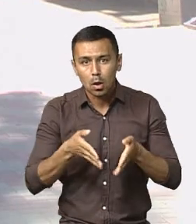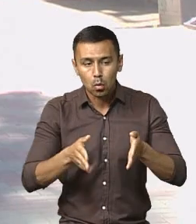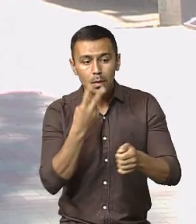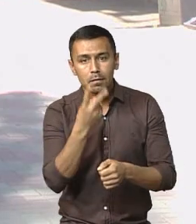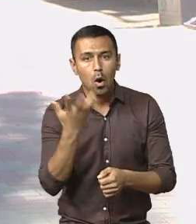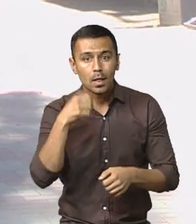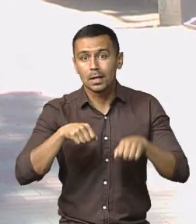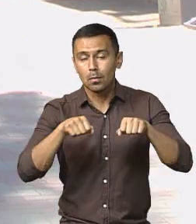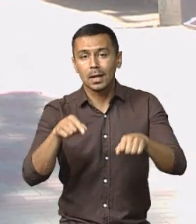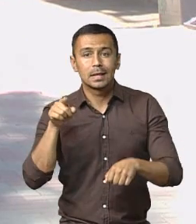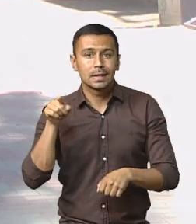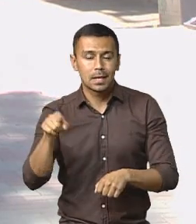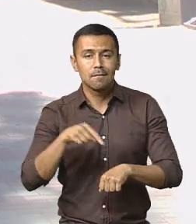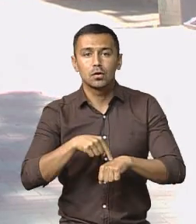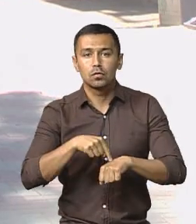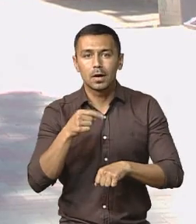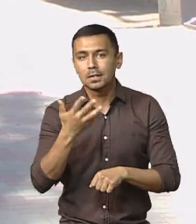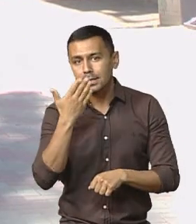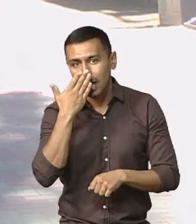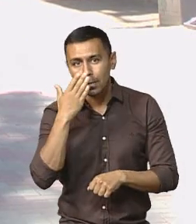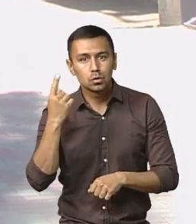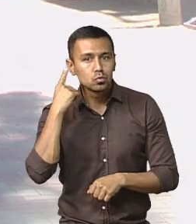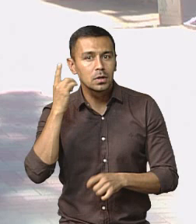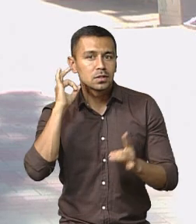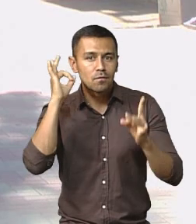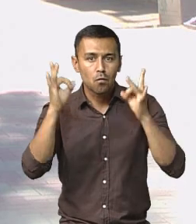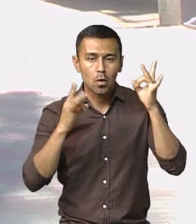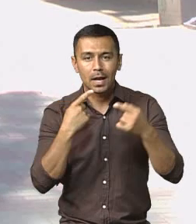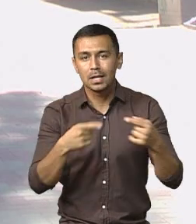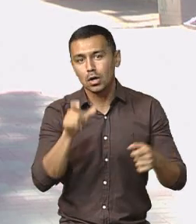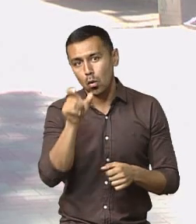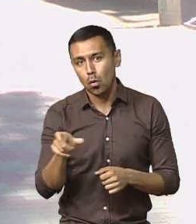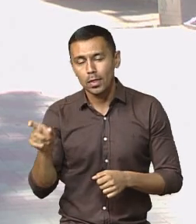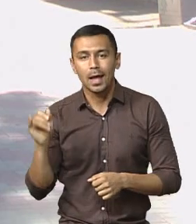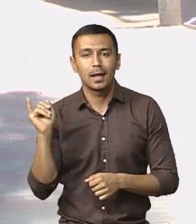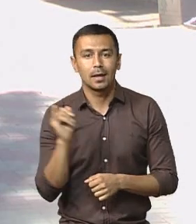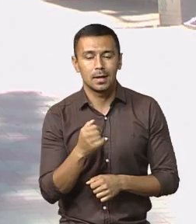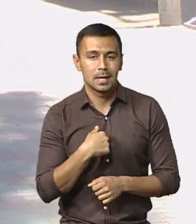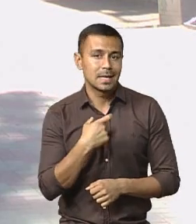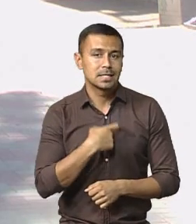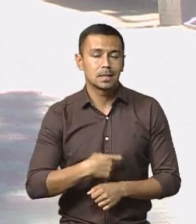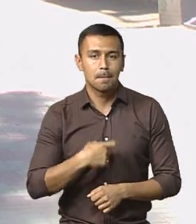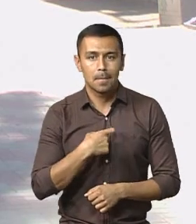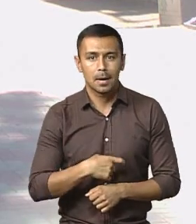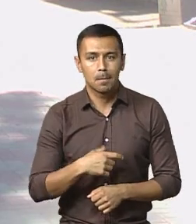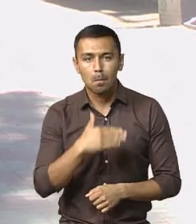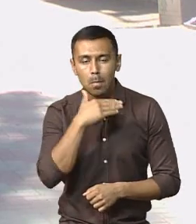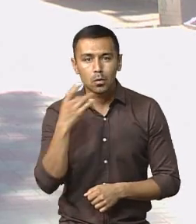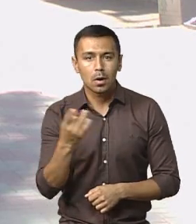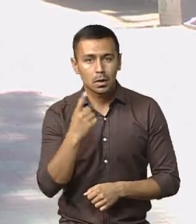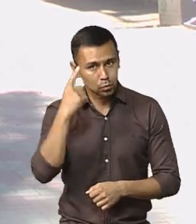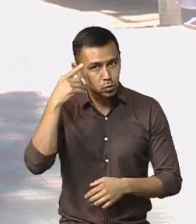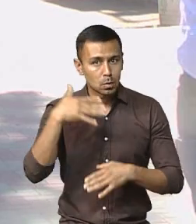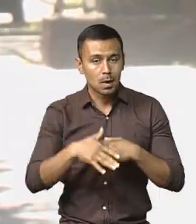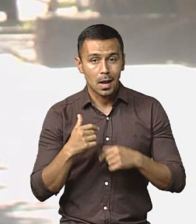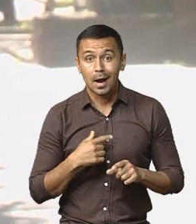на самокаті, ти відчуваєш запахи, чуєш звуки інших людей. І я себе неодноразово ловив, що я